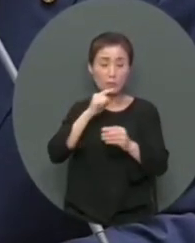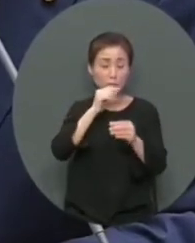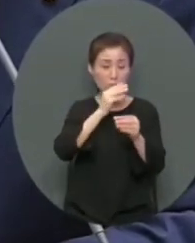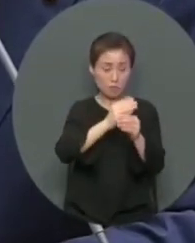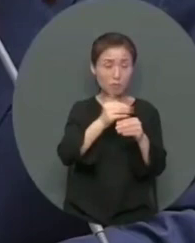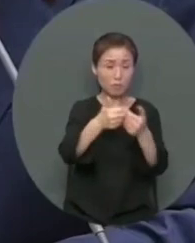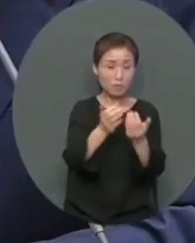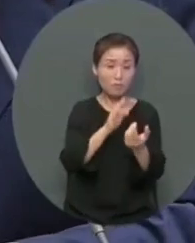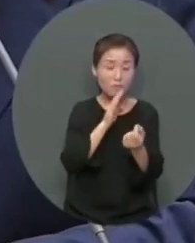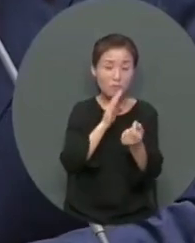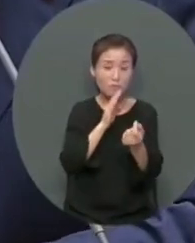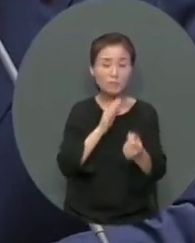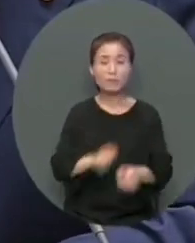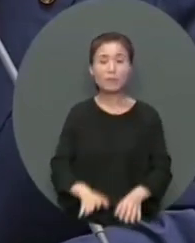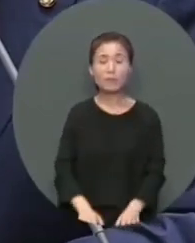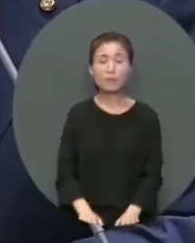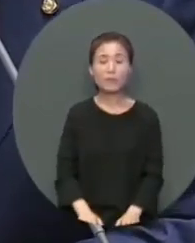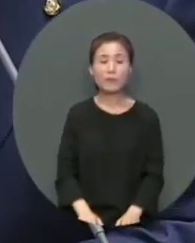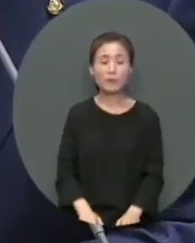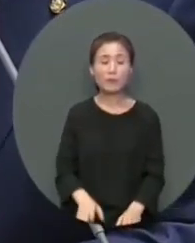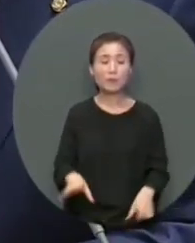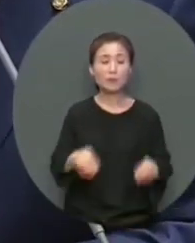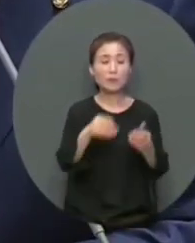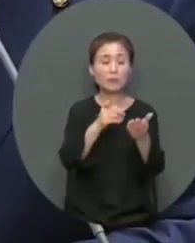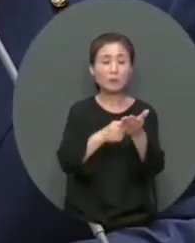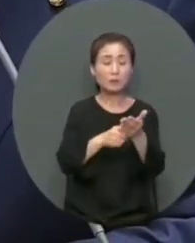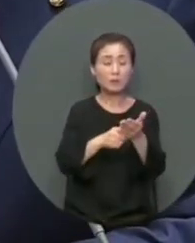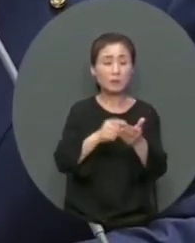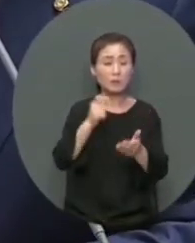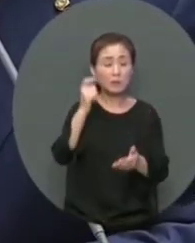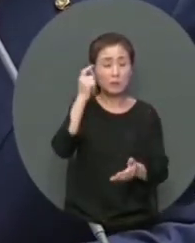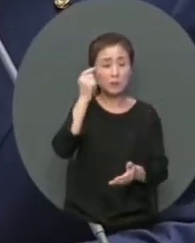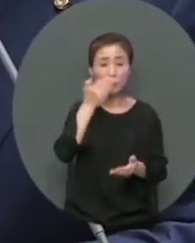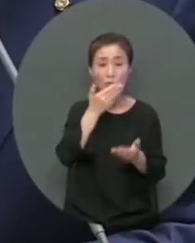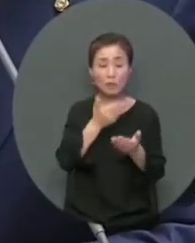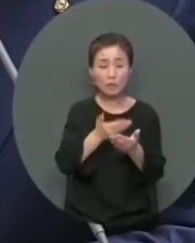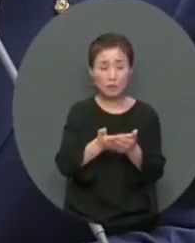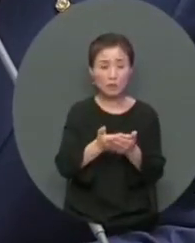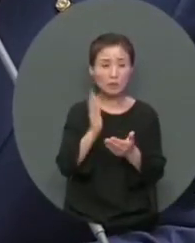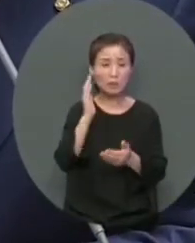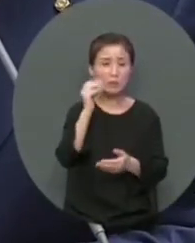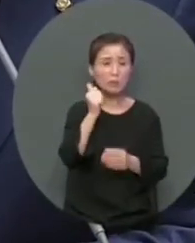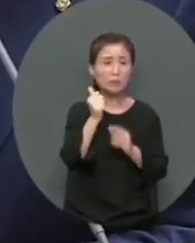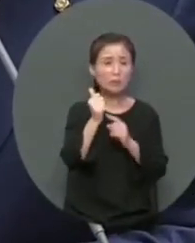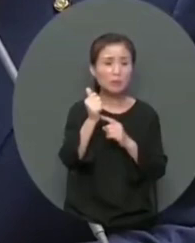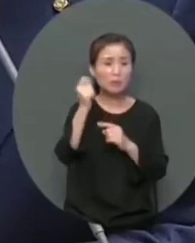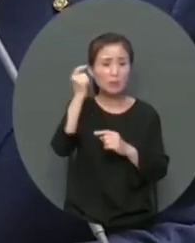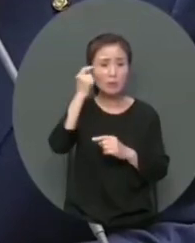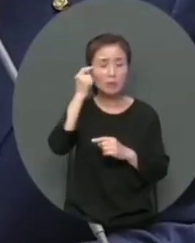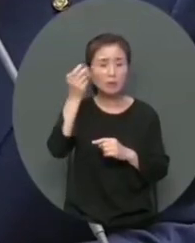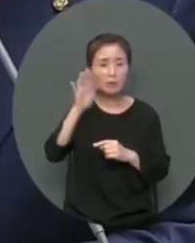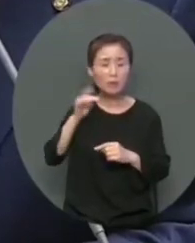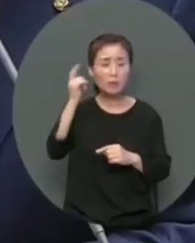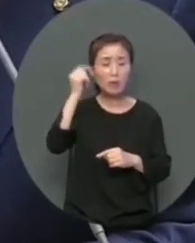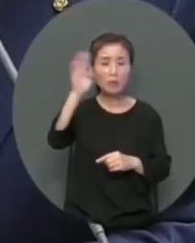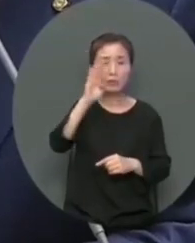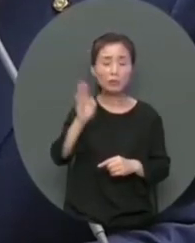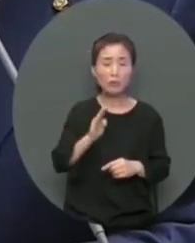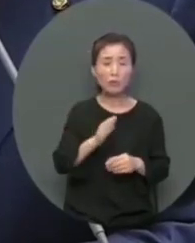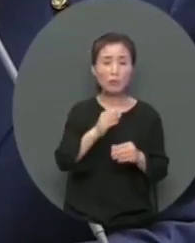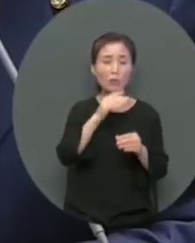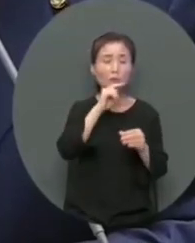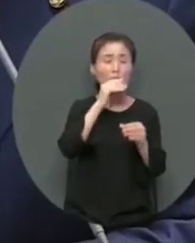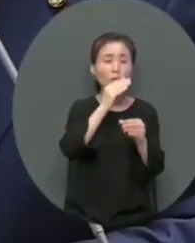물론이죠. 총리님, 이념이 가장 중요하다는 대통령이 왜 그런 지도자를 만난다고 생각합니까? 베트남